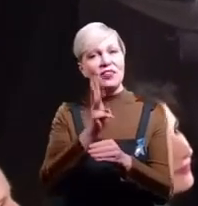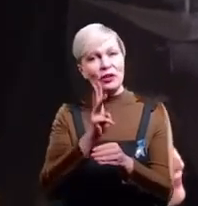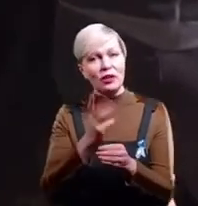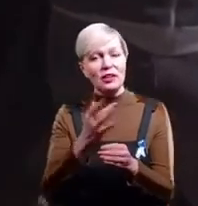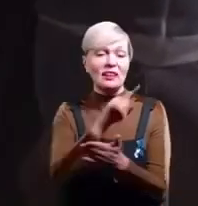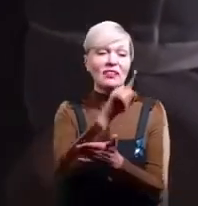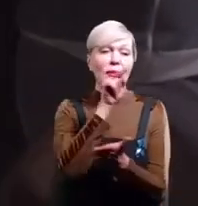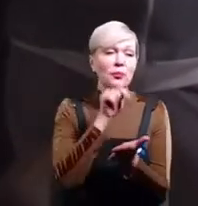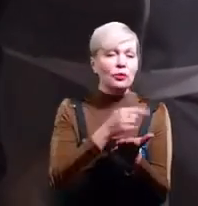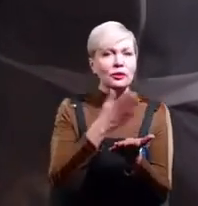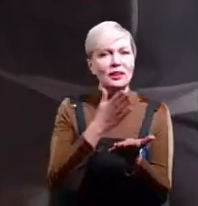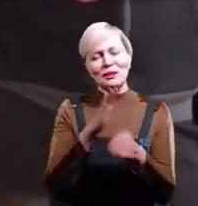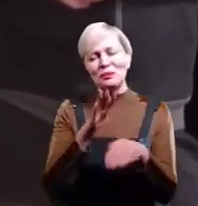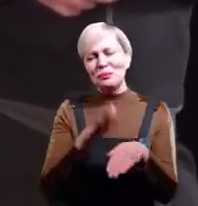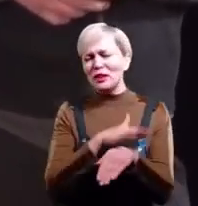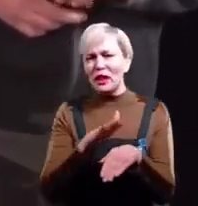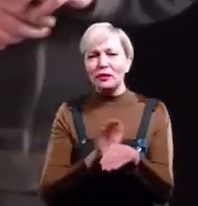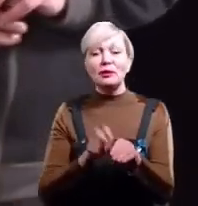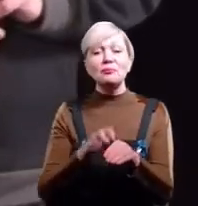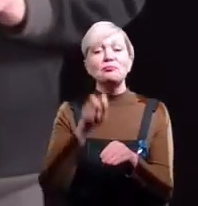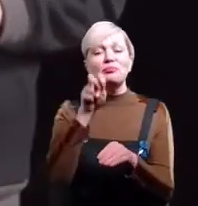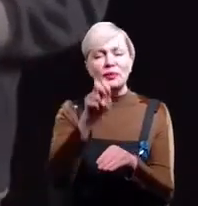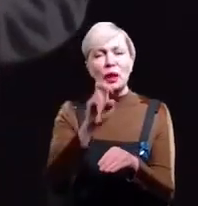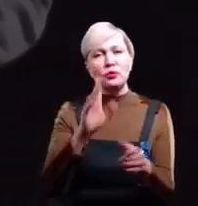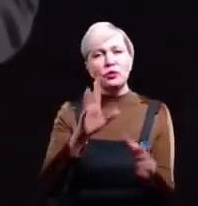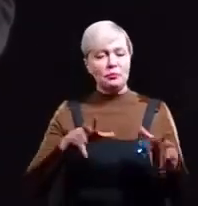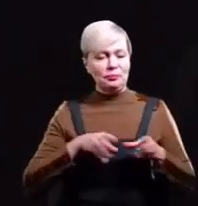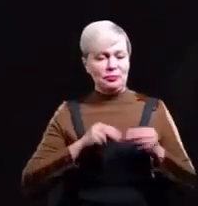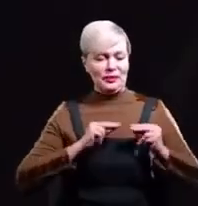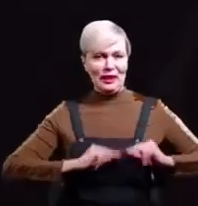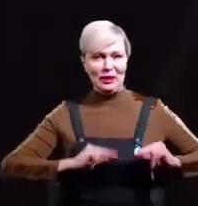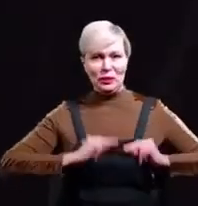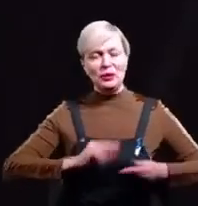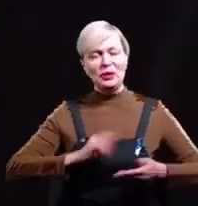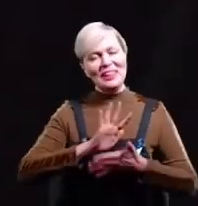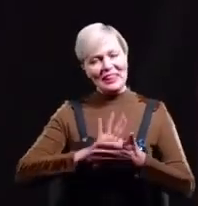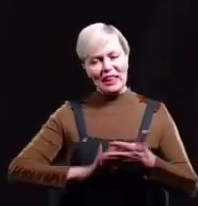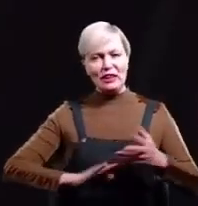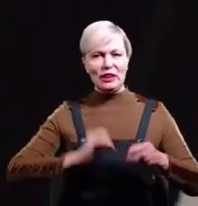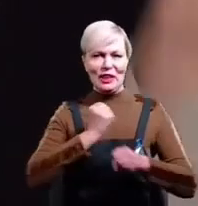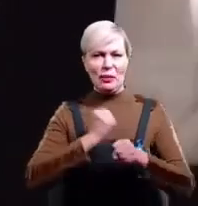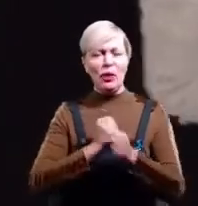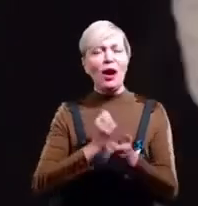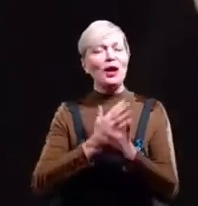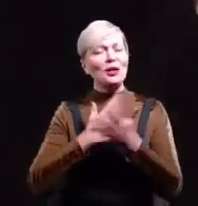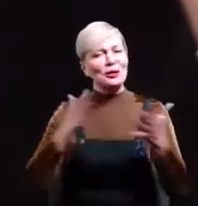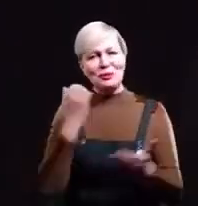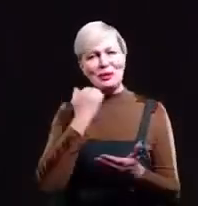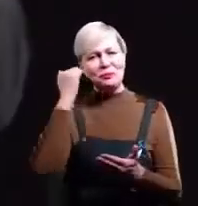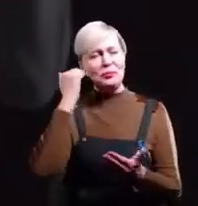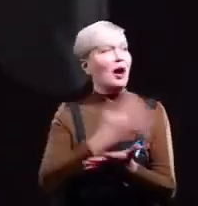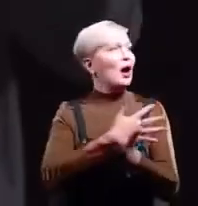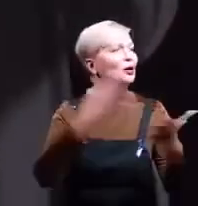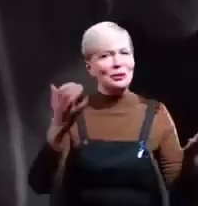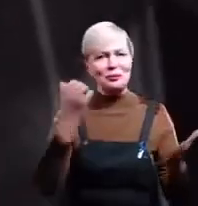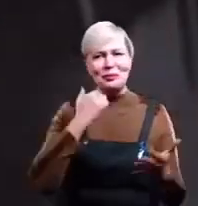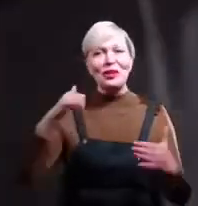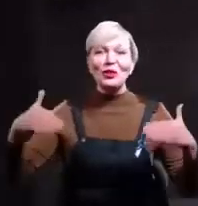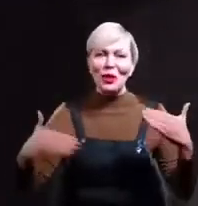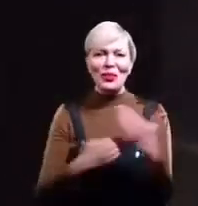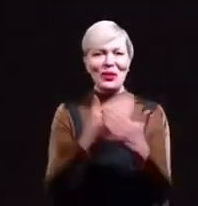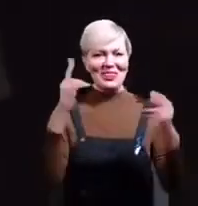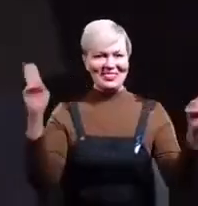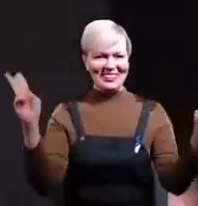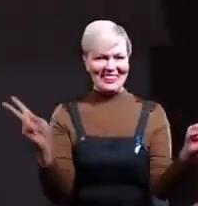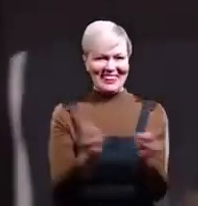вопросы, пожалуйста, присылайте. Мы с вами будем сотрудничать и дальше работать. Вам огромное спасибо. До новых встреч.